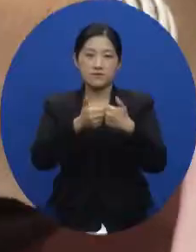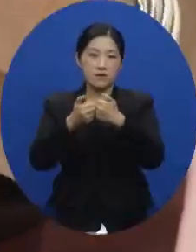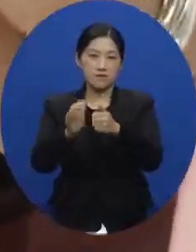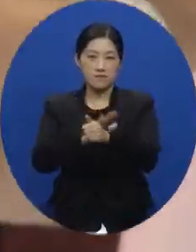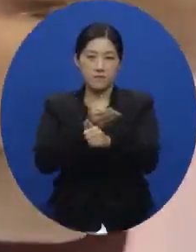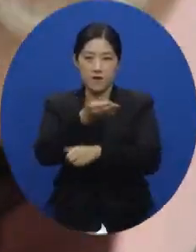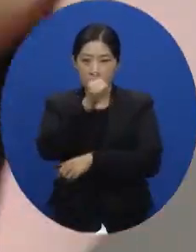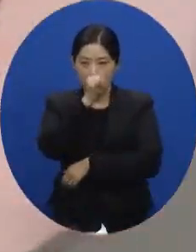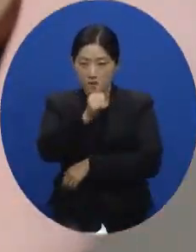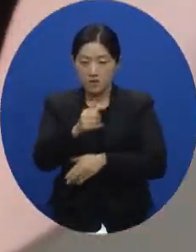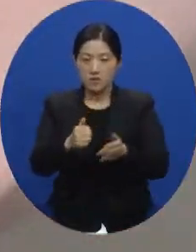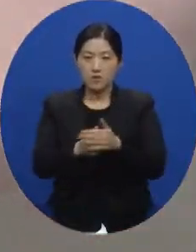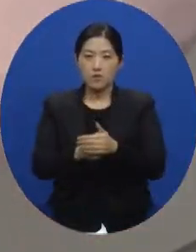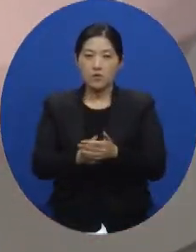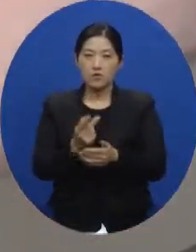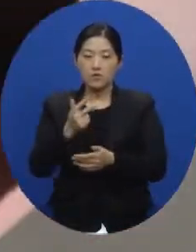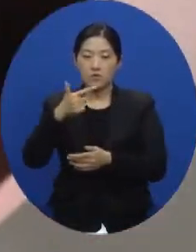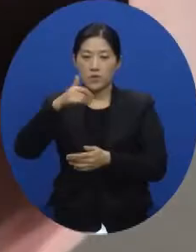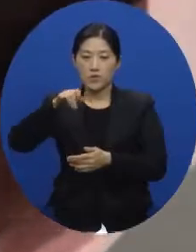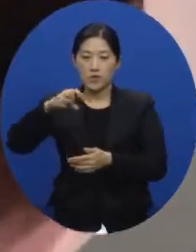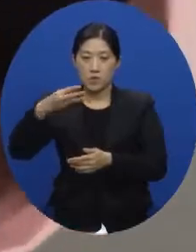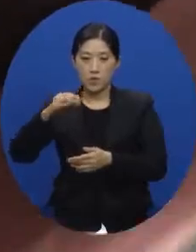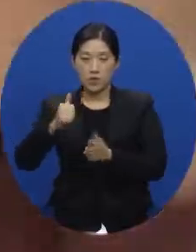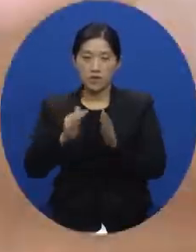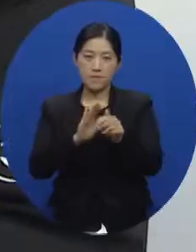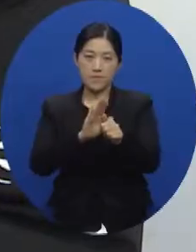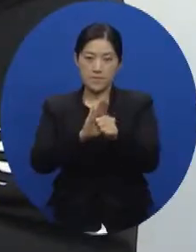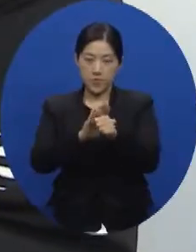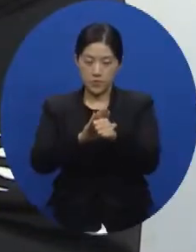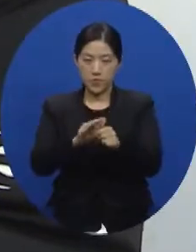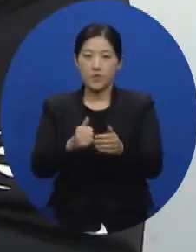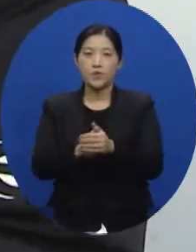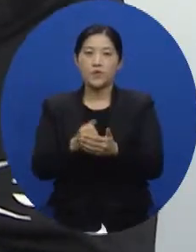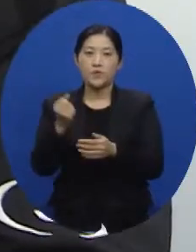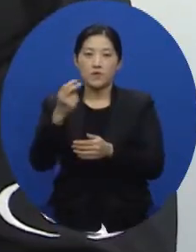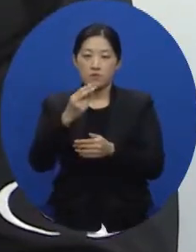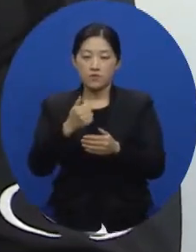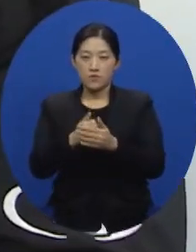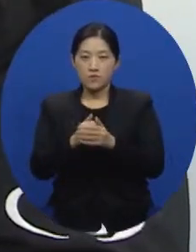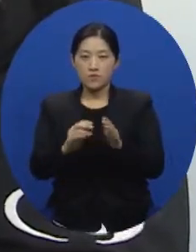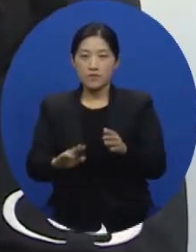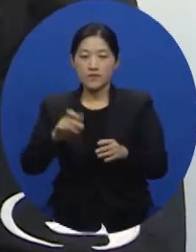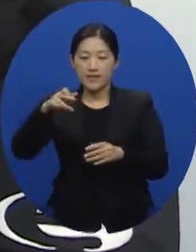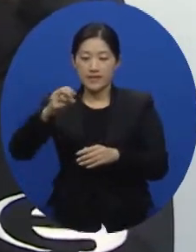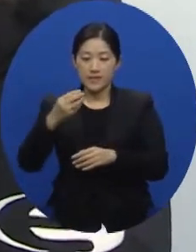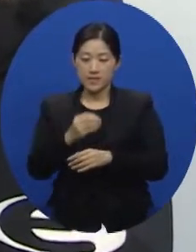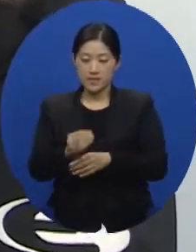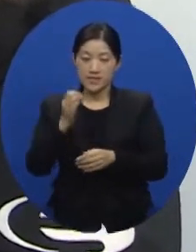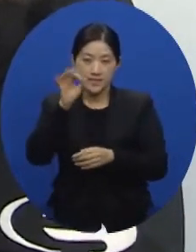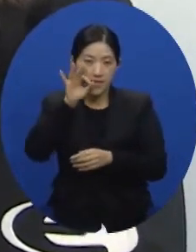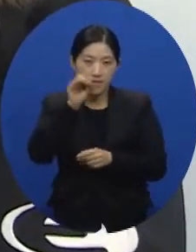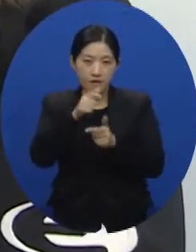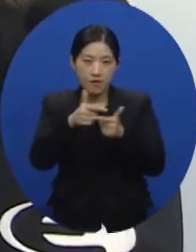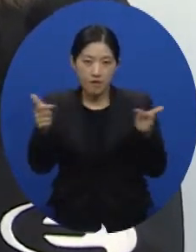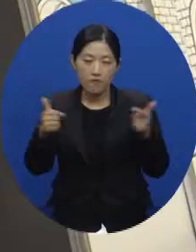제공하고 니코틴 보조제, 캔디나 구강 청결제 등의 행동 강화 물품이